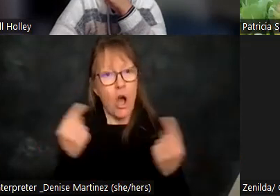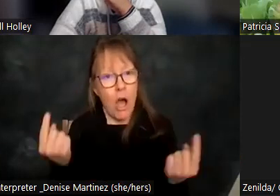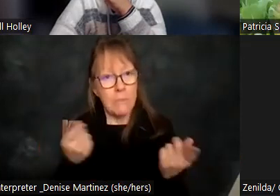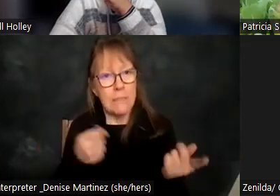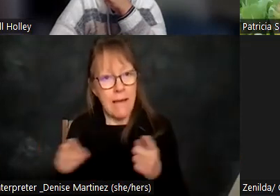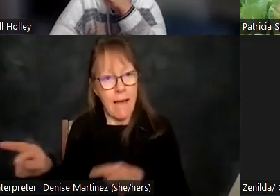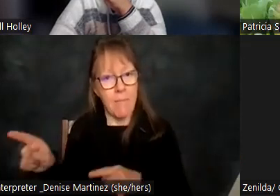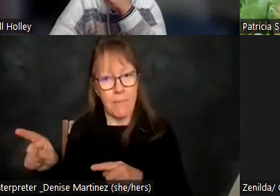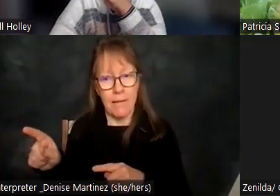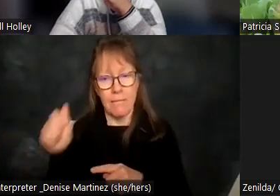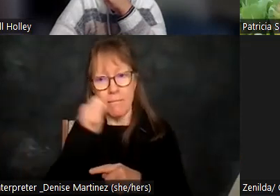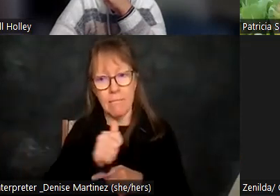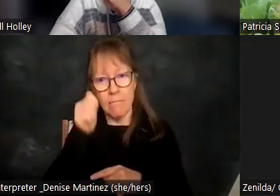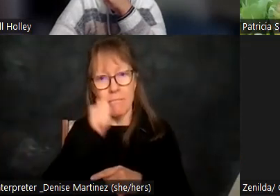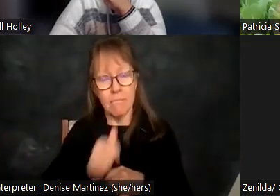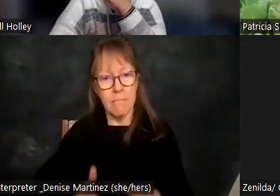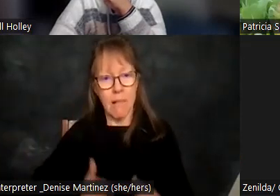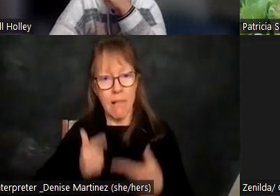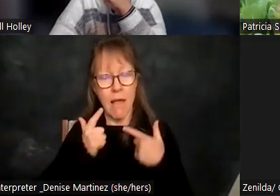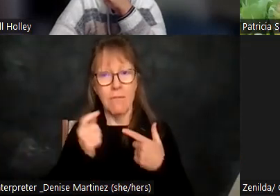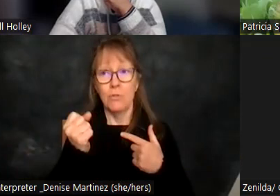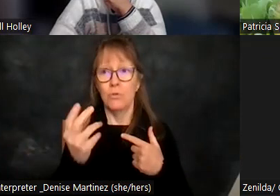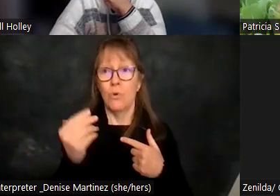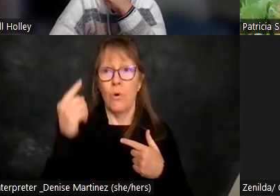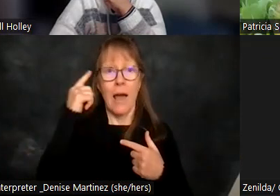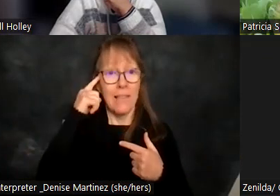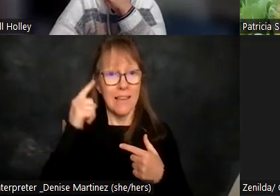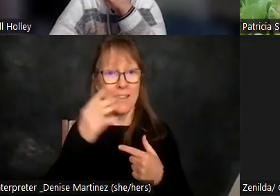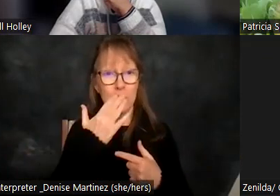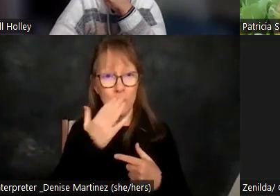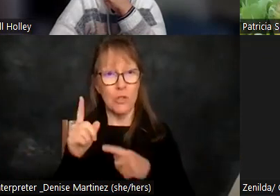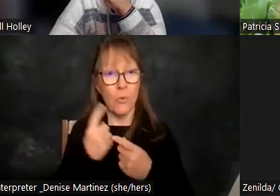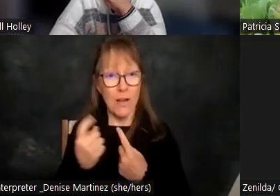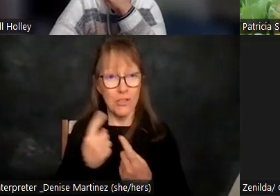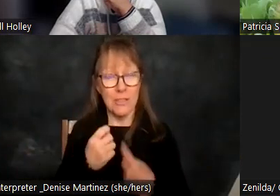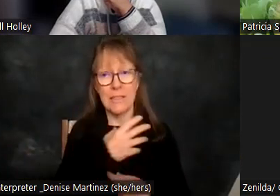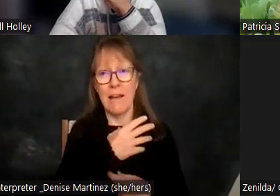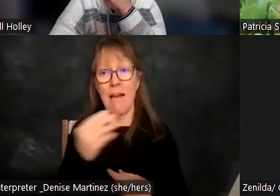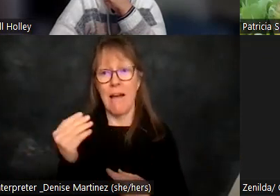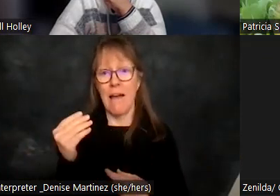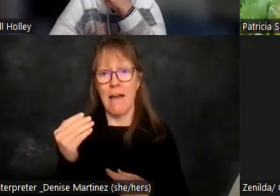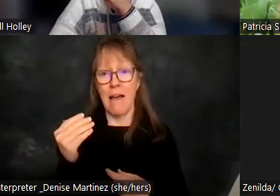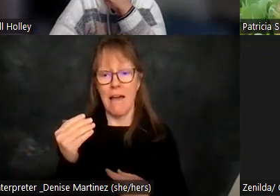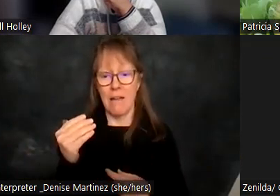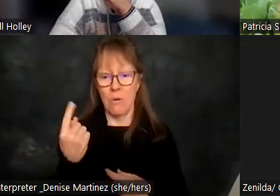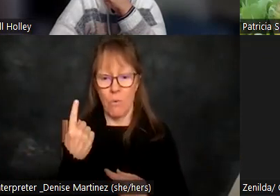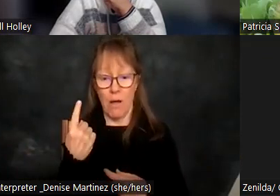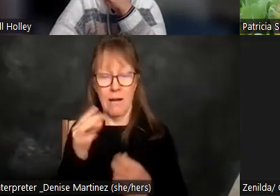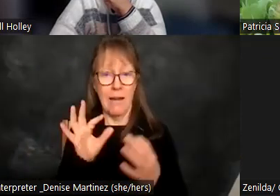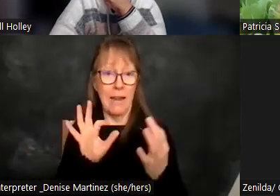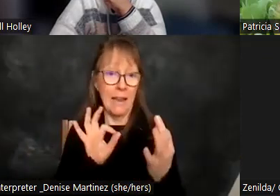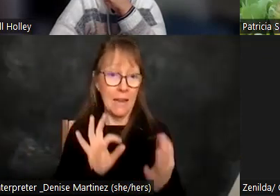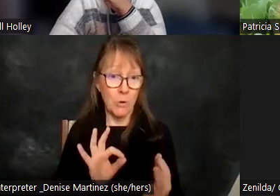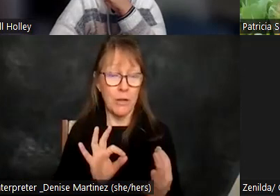real life. et So est-ce que I think c'est that tout à fait opposé de those are really good questions, la and réalité. one Donc, moi, c'est que c'est une that, très you bonne know, that question. I